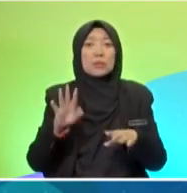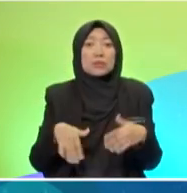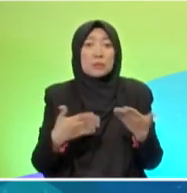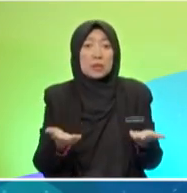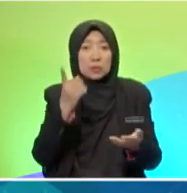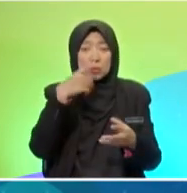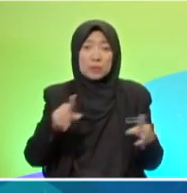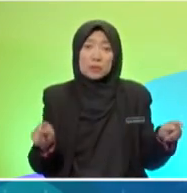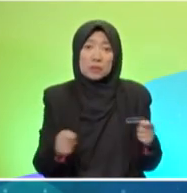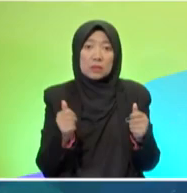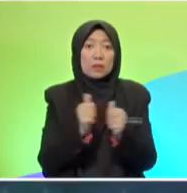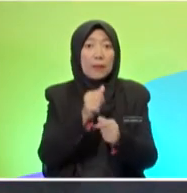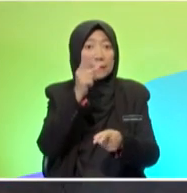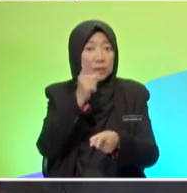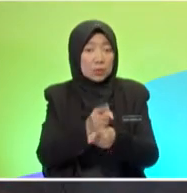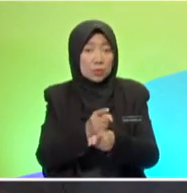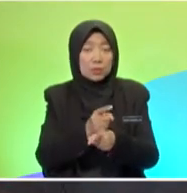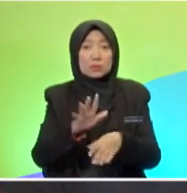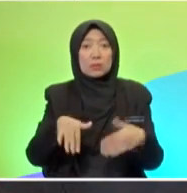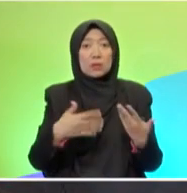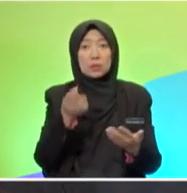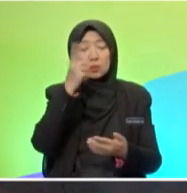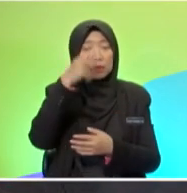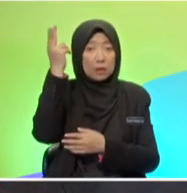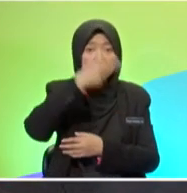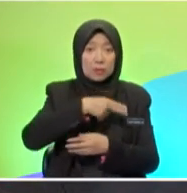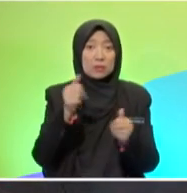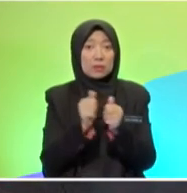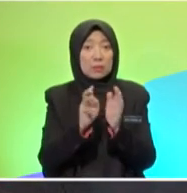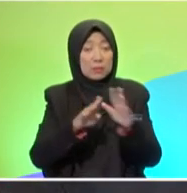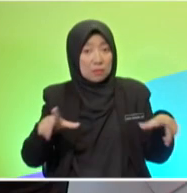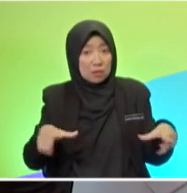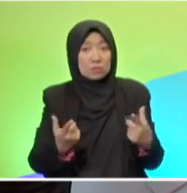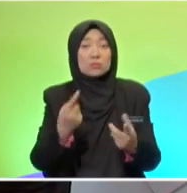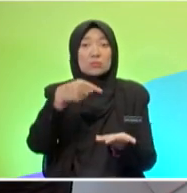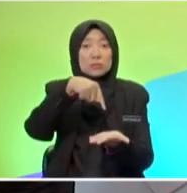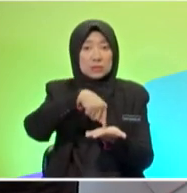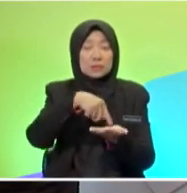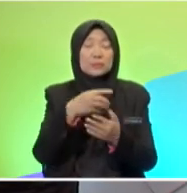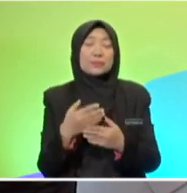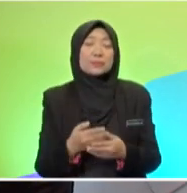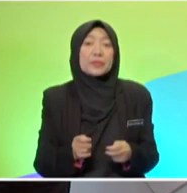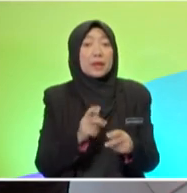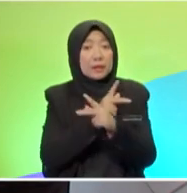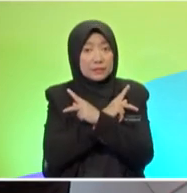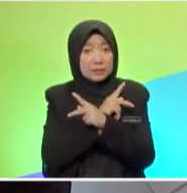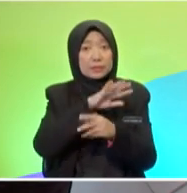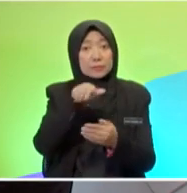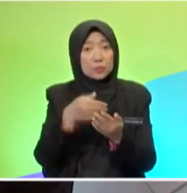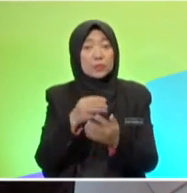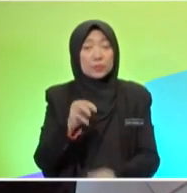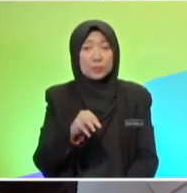bertindak dengan cara yang betul Bagaimana berhadapan dengan situasi seperti ini Terima kasih saya ucapkan kepada anak-anak Cikgu dan seterusnya